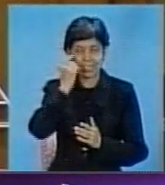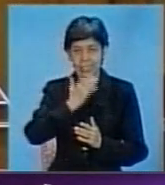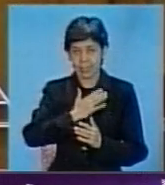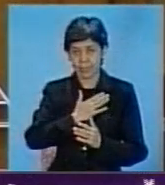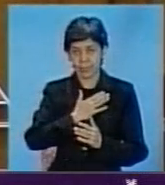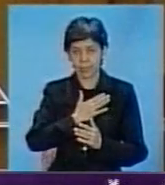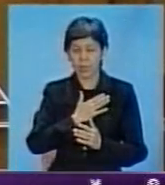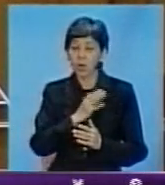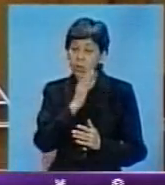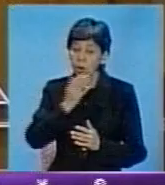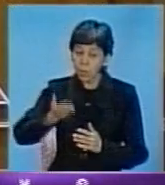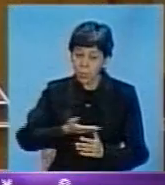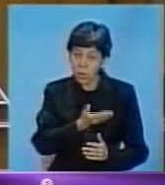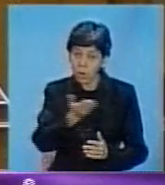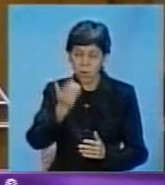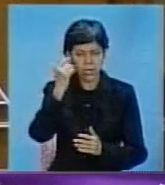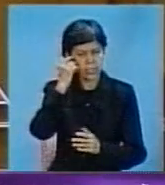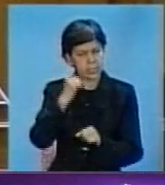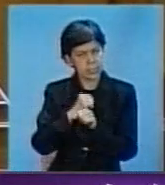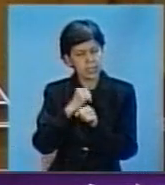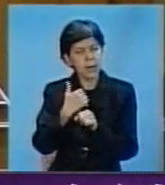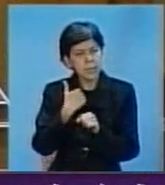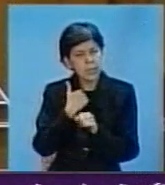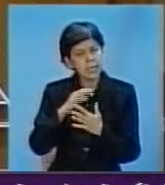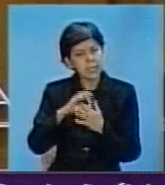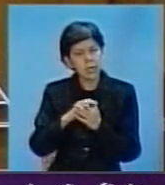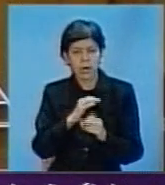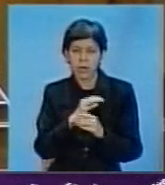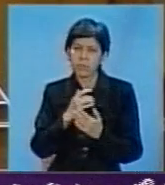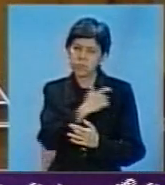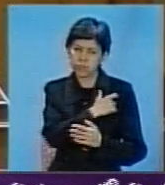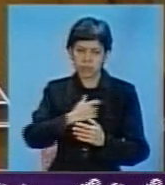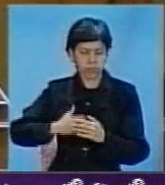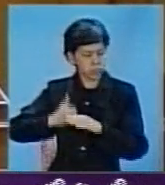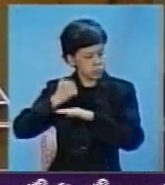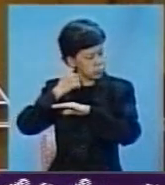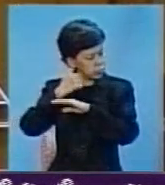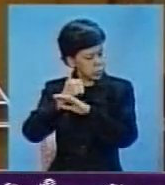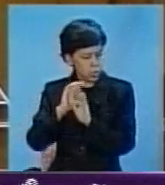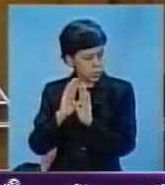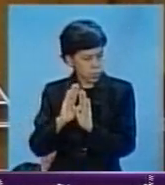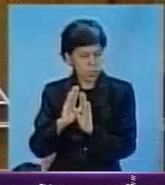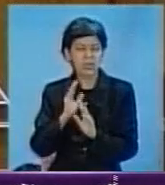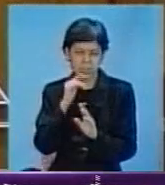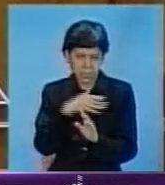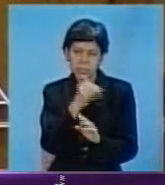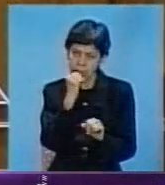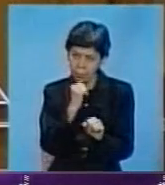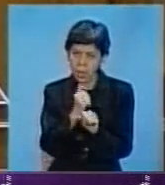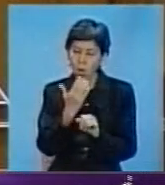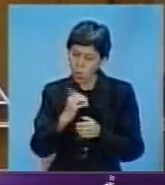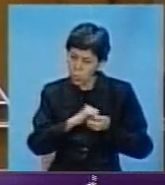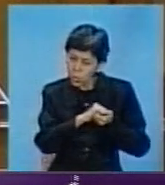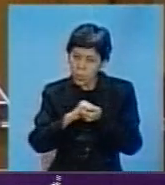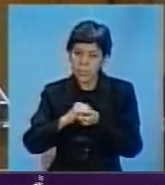าถ้าพวกเราทุกคนร่วมแรงร่วมใจกันเช่นกรณีของการปกป้องสถาบันพระมหากษัตริย์มันไม่น่าจะยากขอ